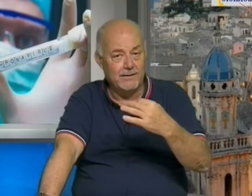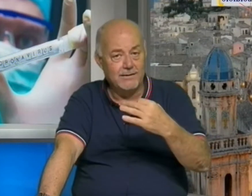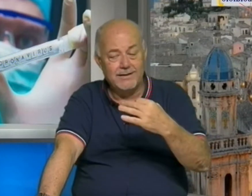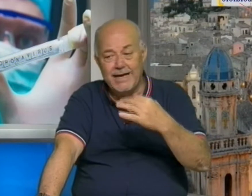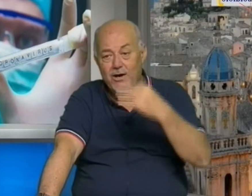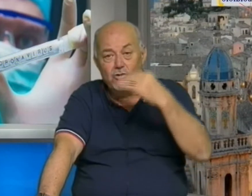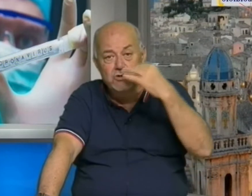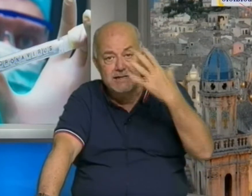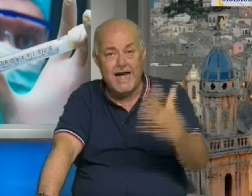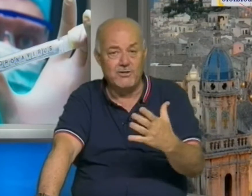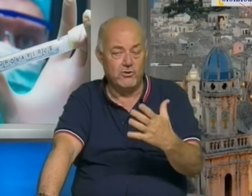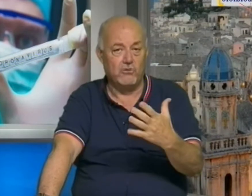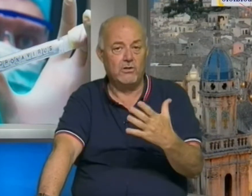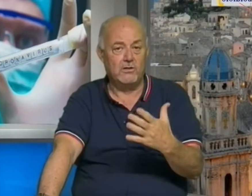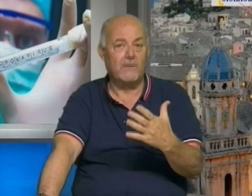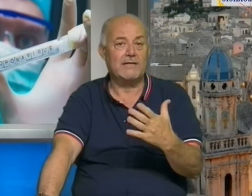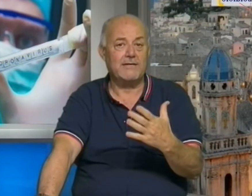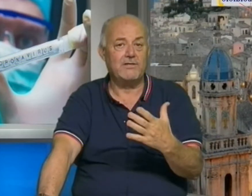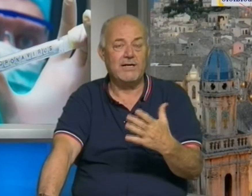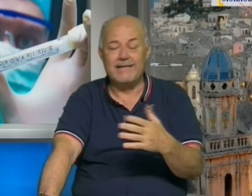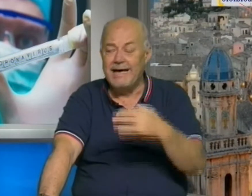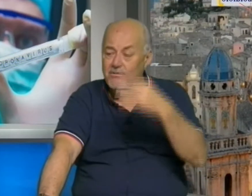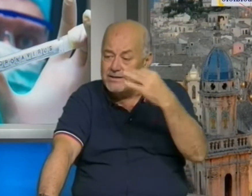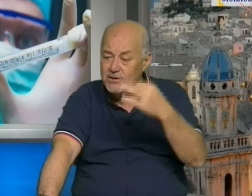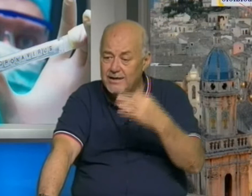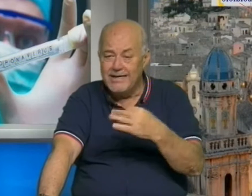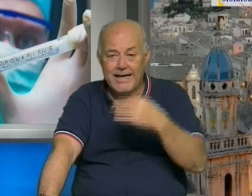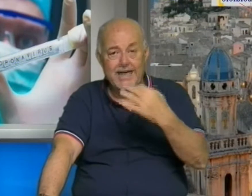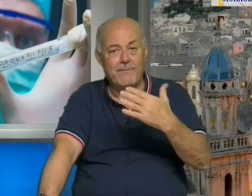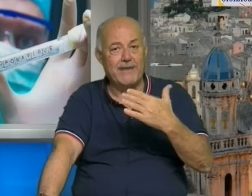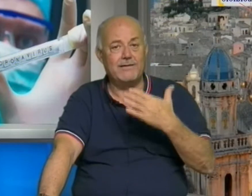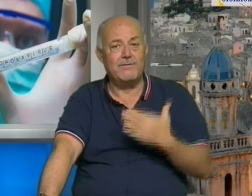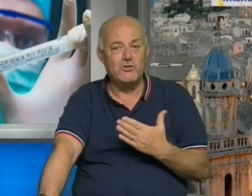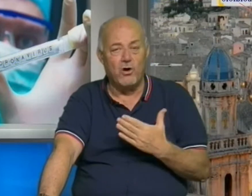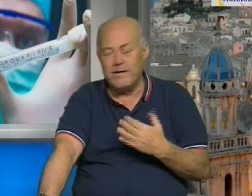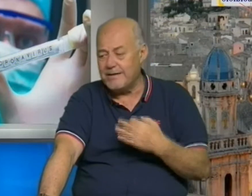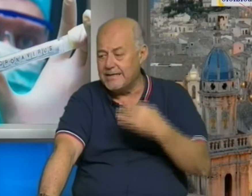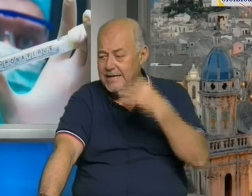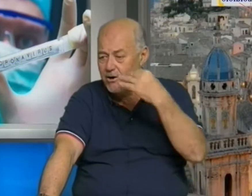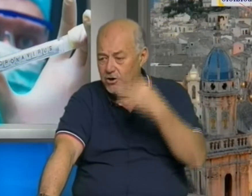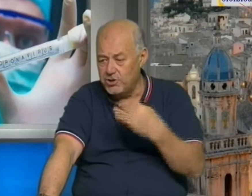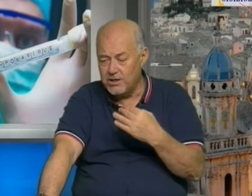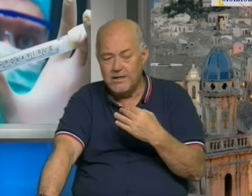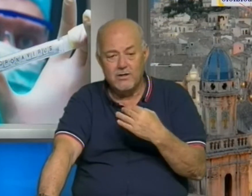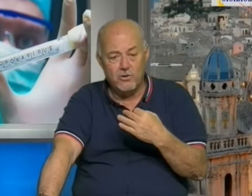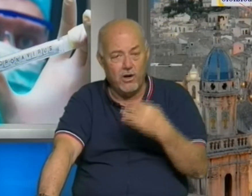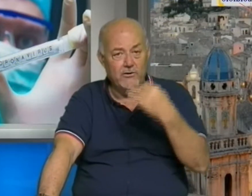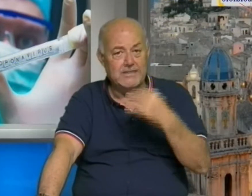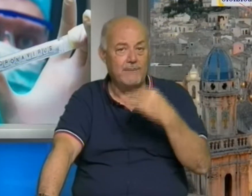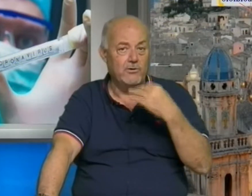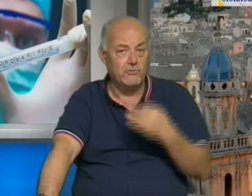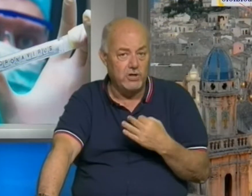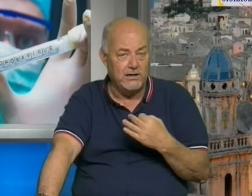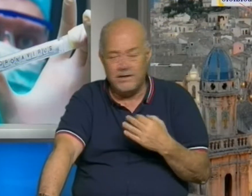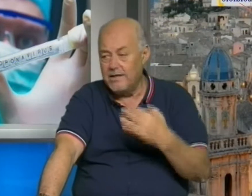vittima, è ostaggio di questa vicenda, e questa è la parte peggiore, perché se oggi noi non